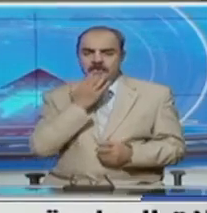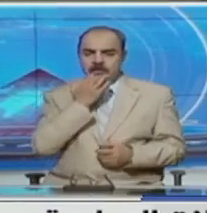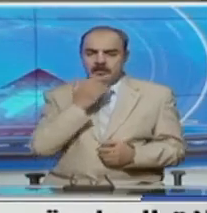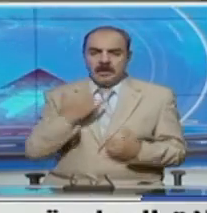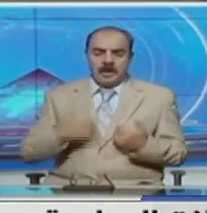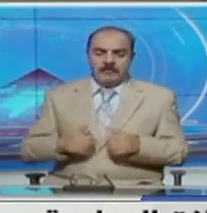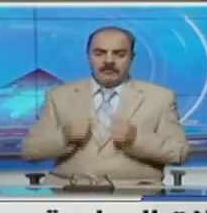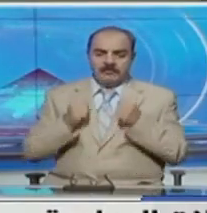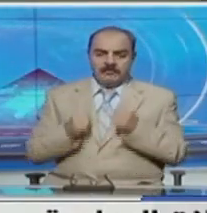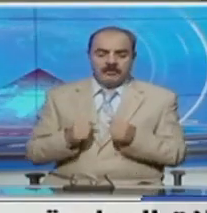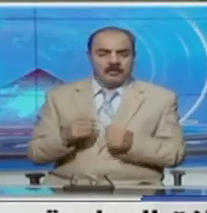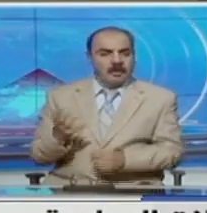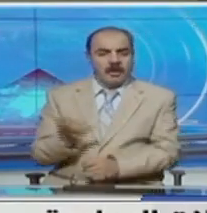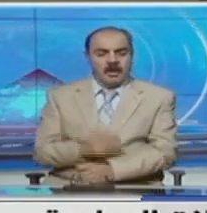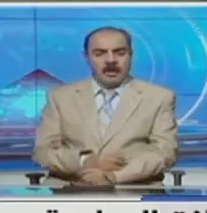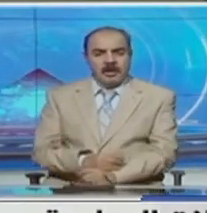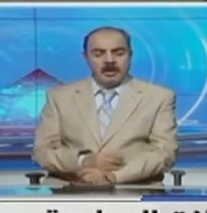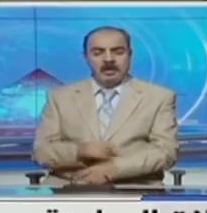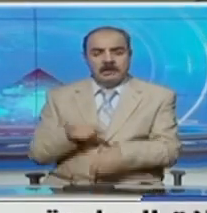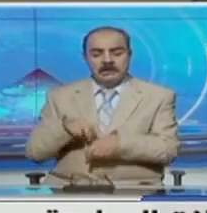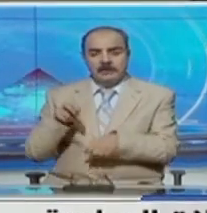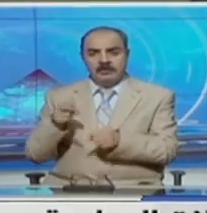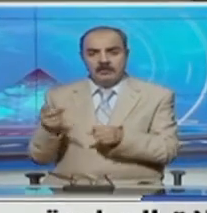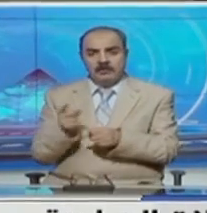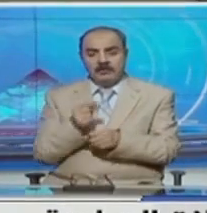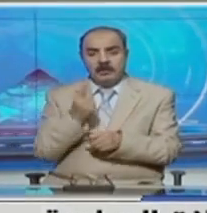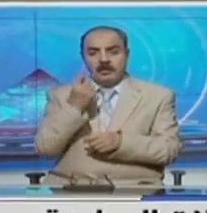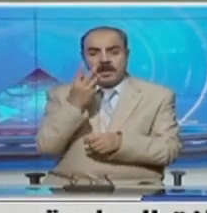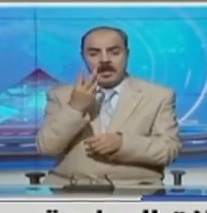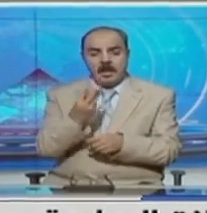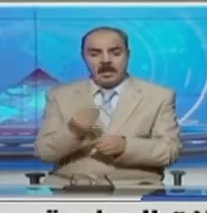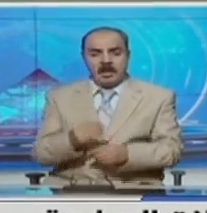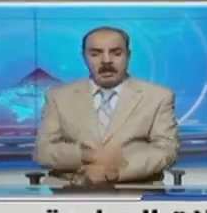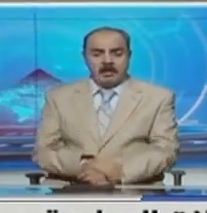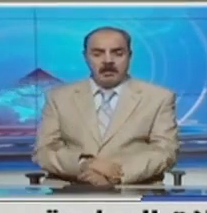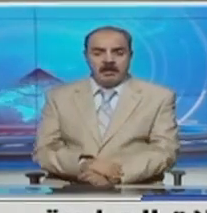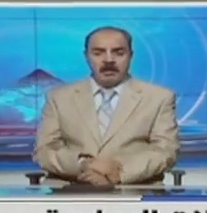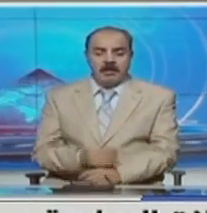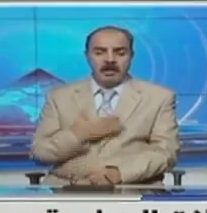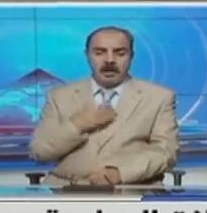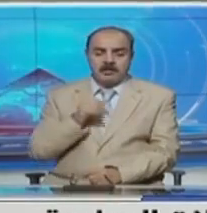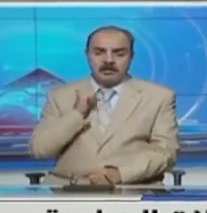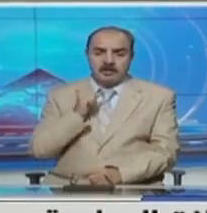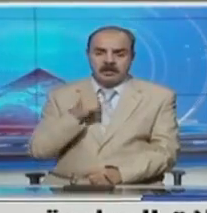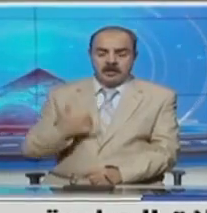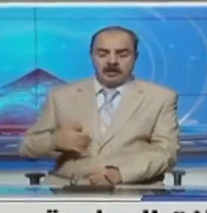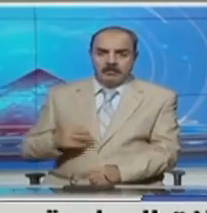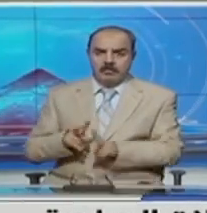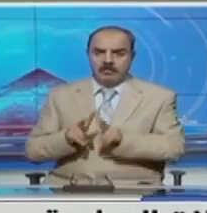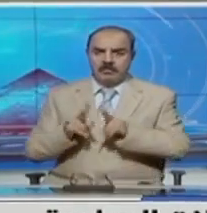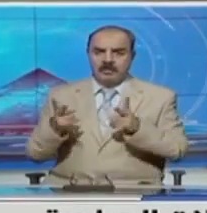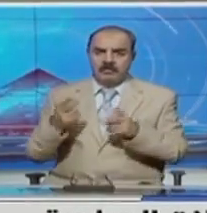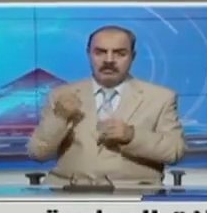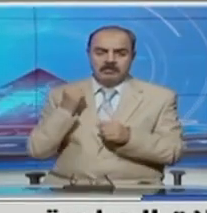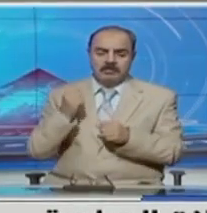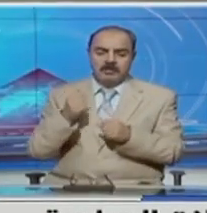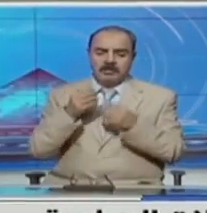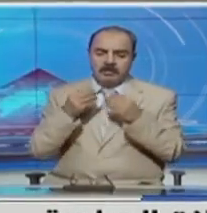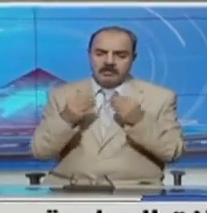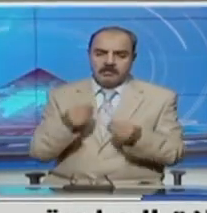عملت العملية، قعدت دخلت الساعة 8، طلعت الساعة 1 بالليل. لا، الحاج احمد بقى كتير بعد العمليه. قبل العمليه ده